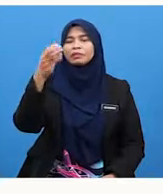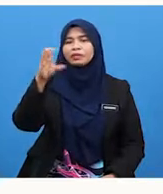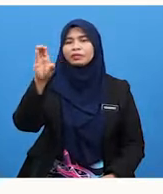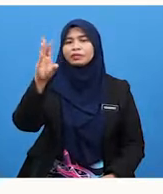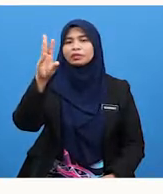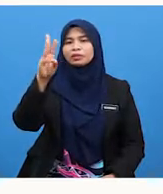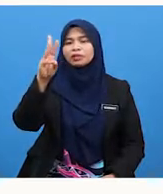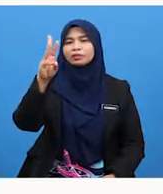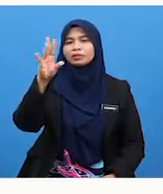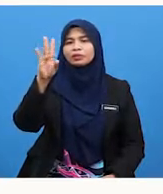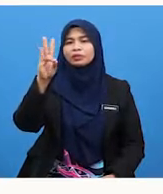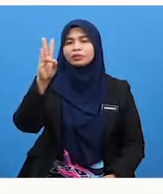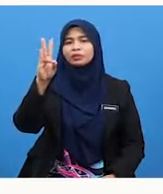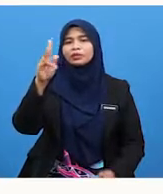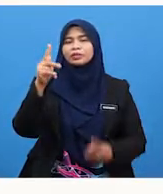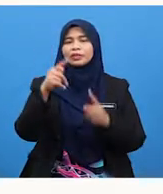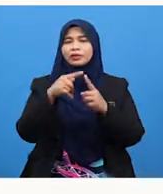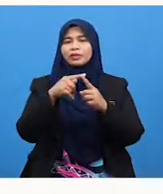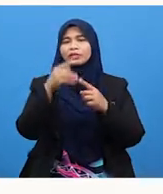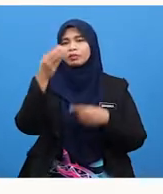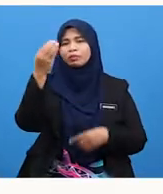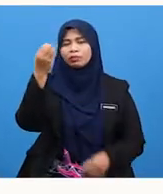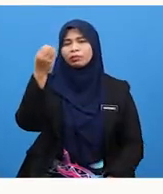864,667 kepada 10,000 terdekat.